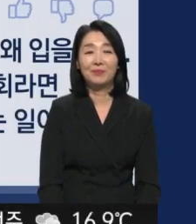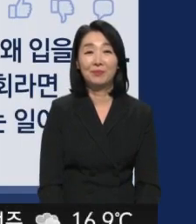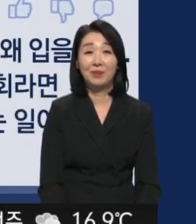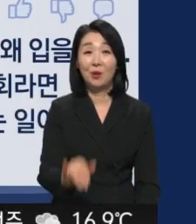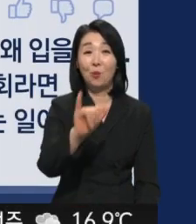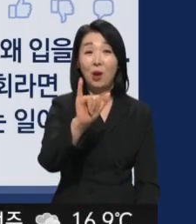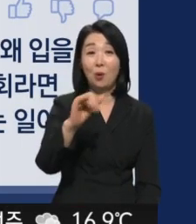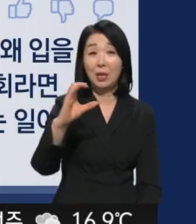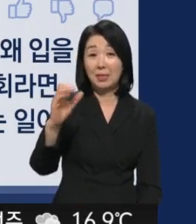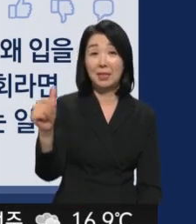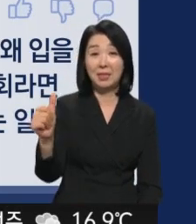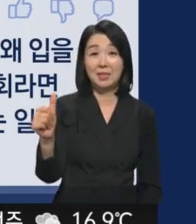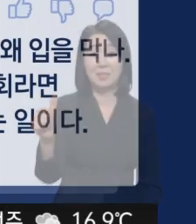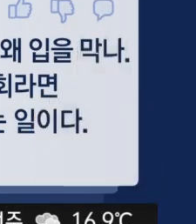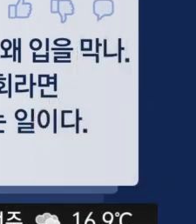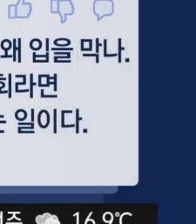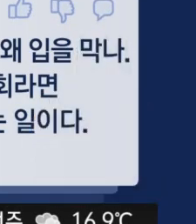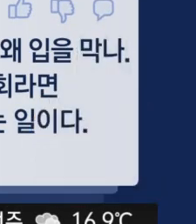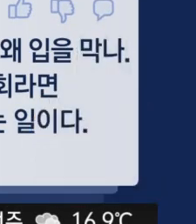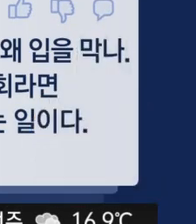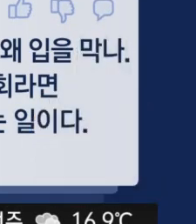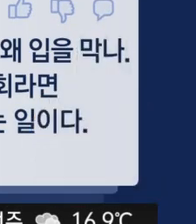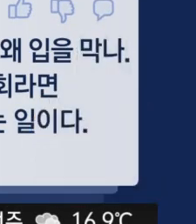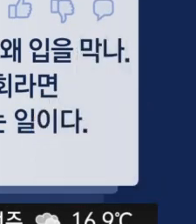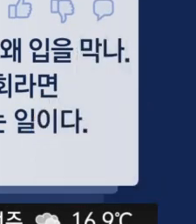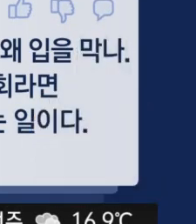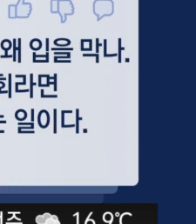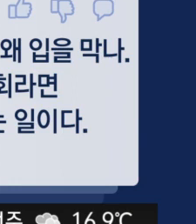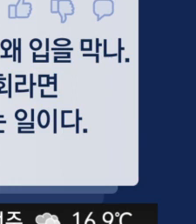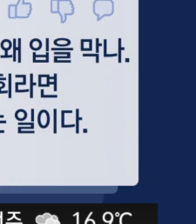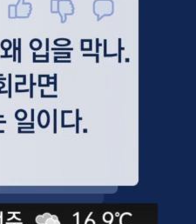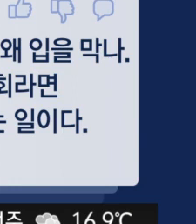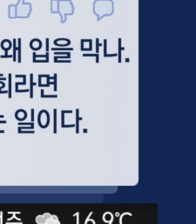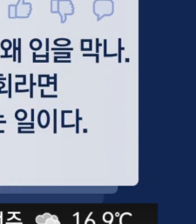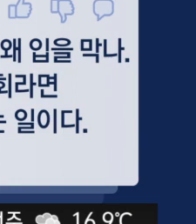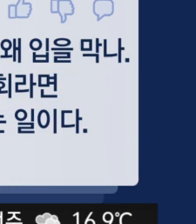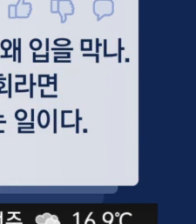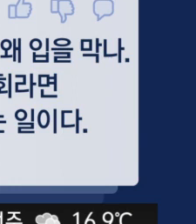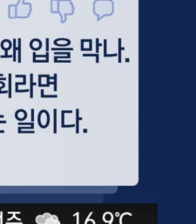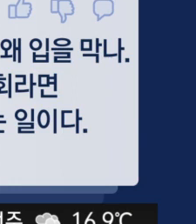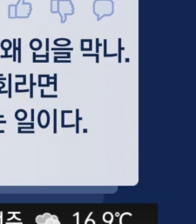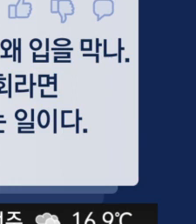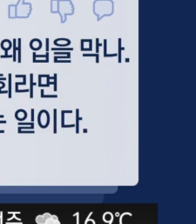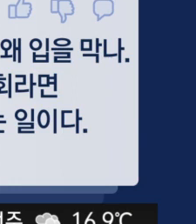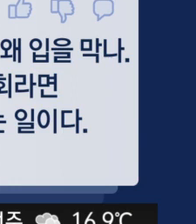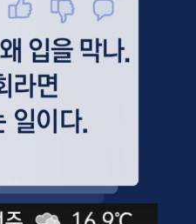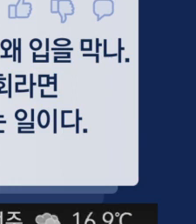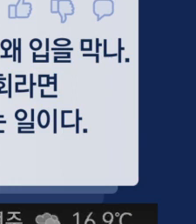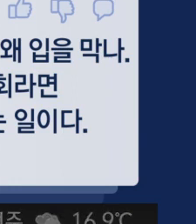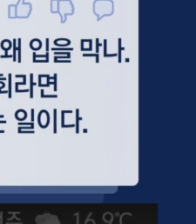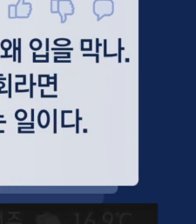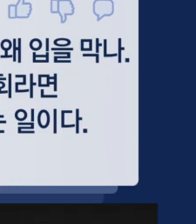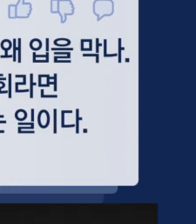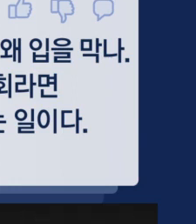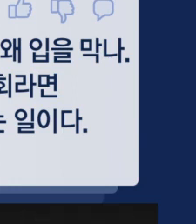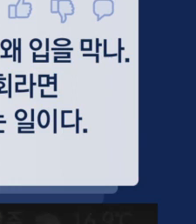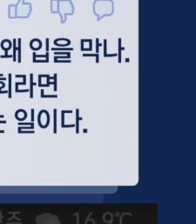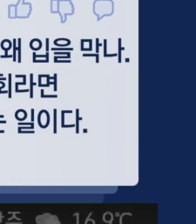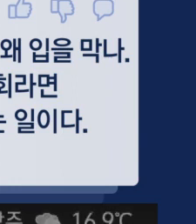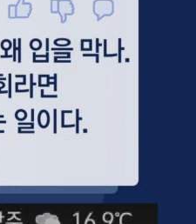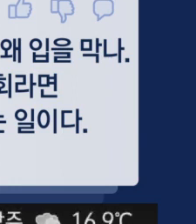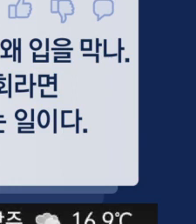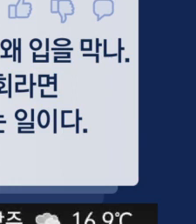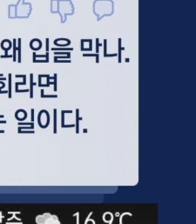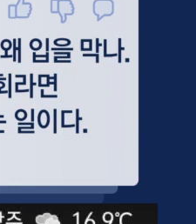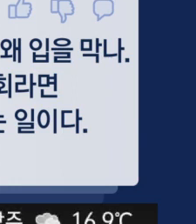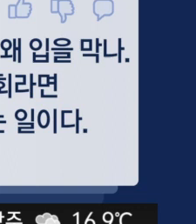네, YYYC님, 정치인이 소신 발언이라는 명분으로 역사를 가르치는 선생들도 함부로 할 수 없는 발언을